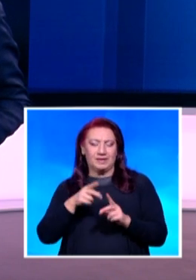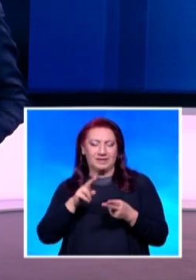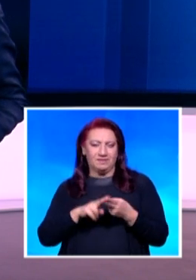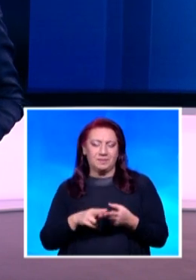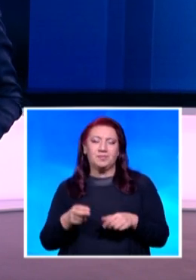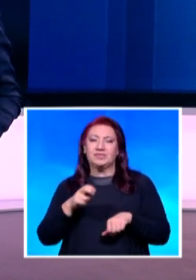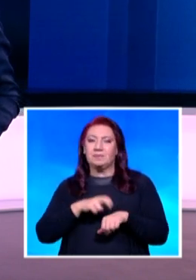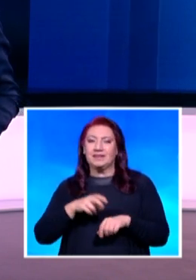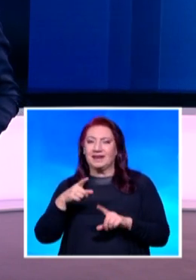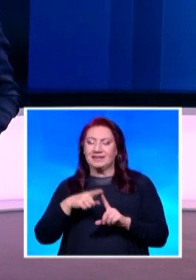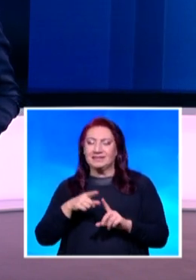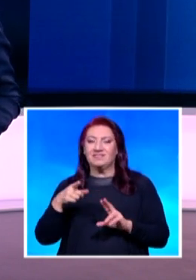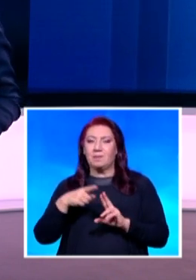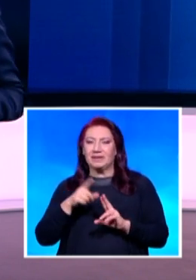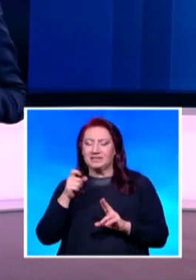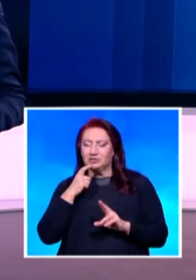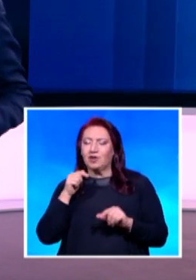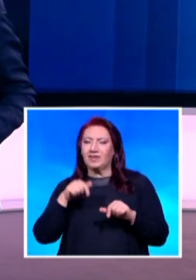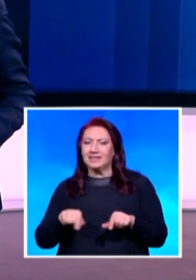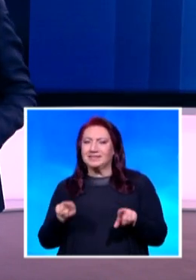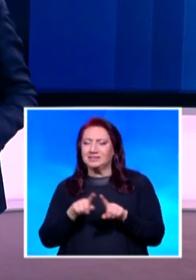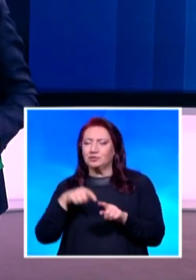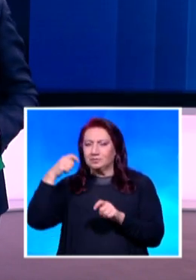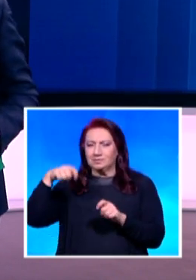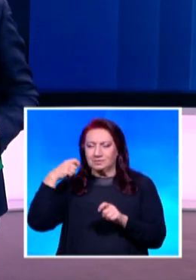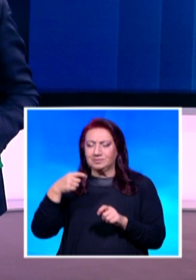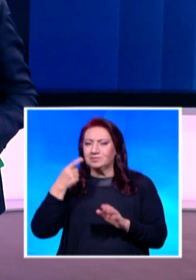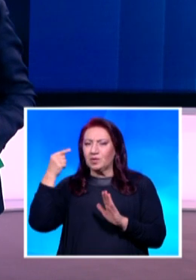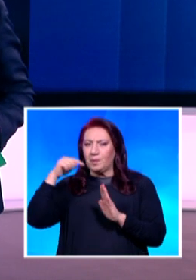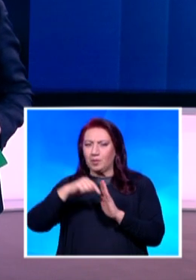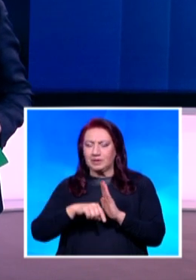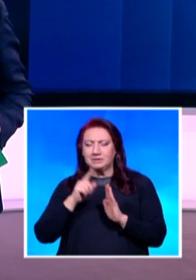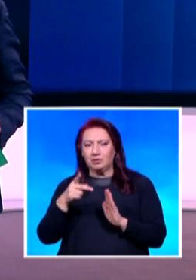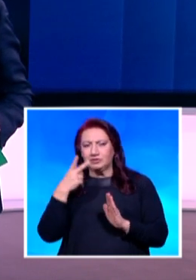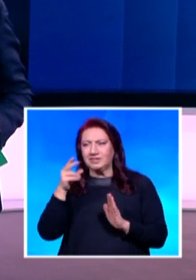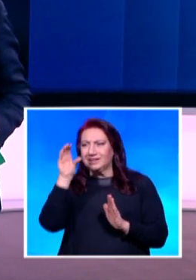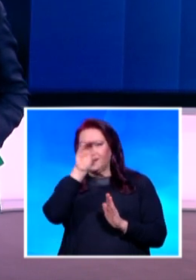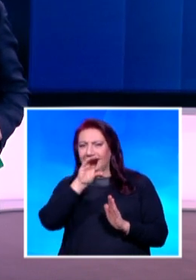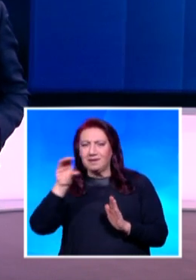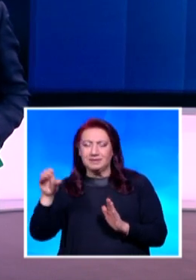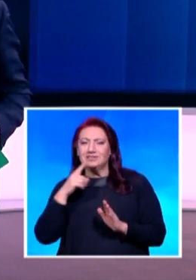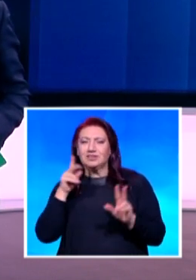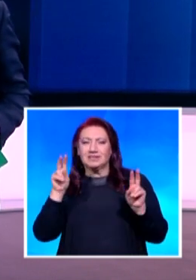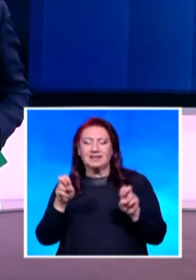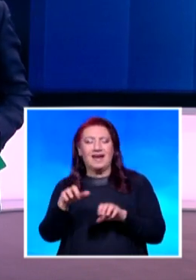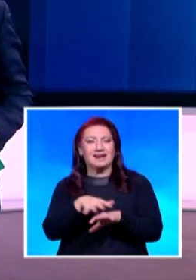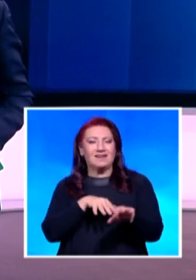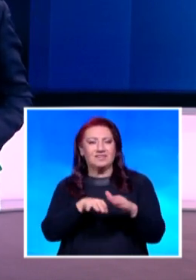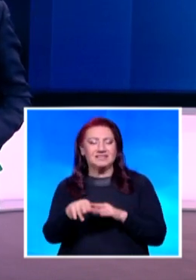проследиха поредния тренировъчен ден на боксерите. Детайлите можете да видите в поредният дигитален епизод в ръкавиците на Пулеви на нашия